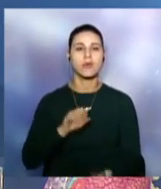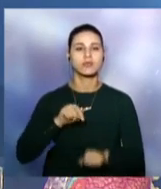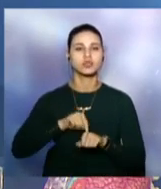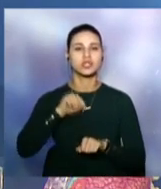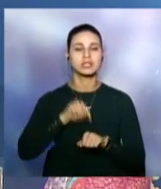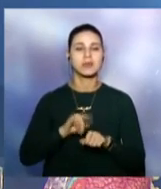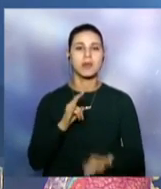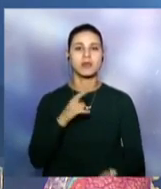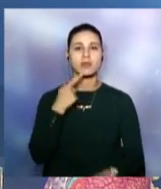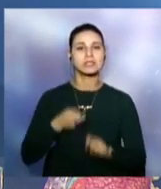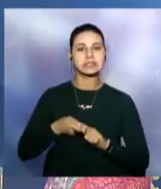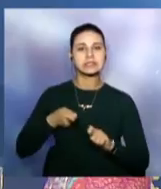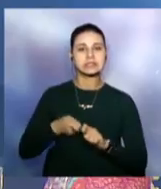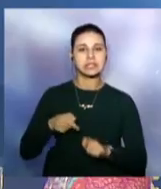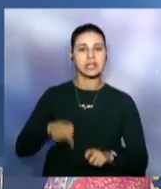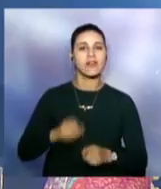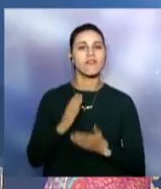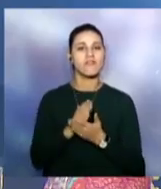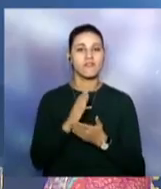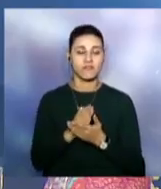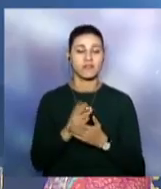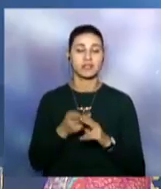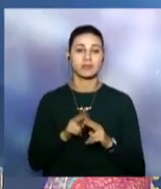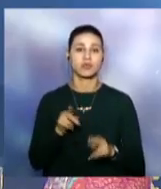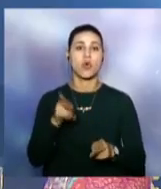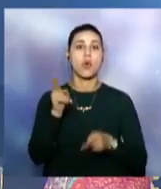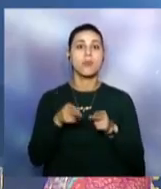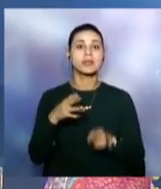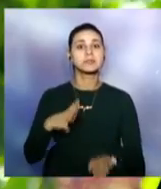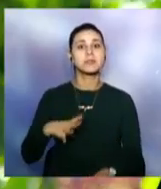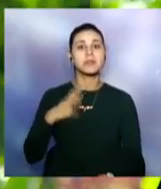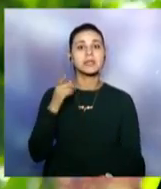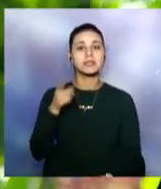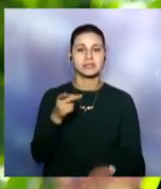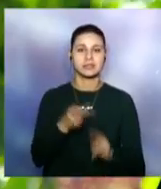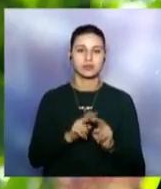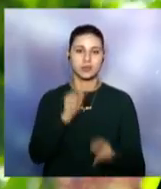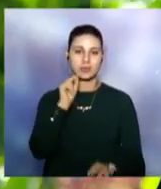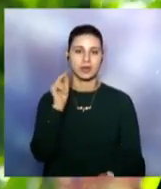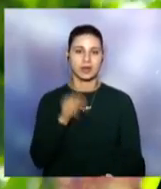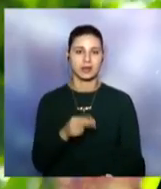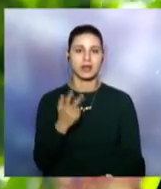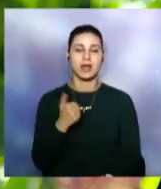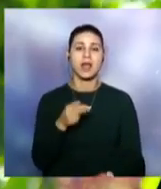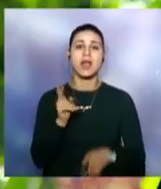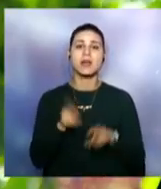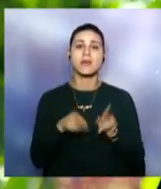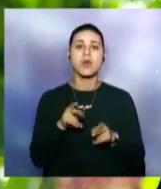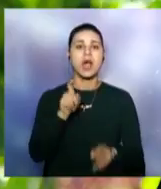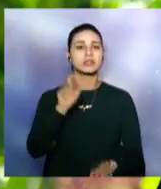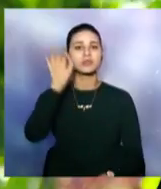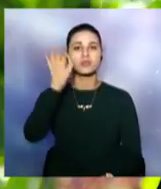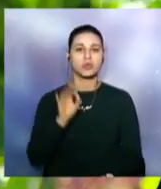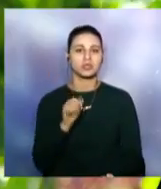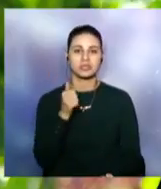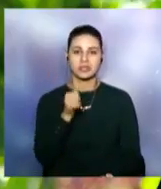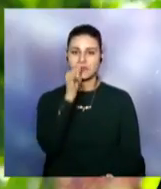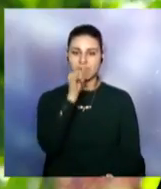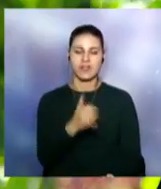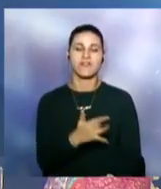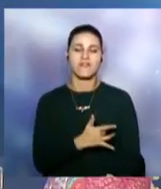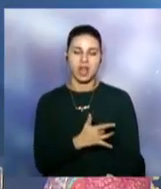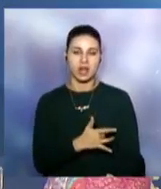შეგრძნება, დაჭიმვის შეგრძნება, დიდი ალბათობით შეიძლება იმის შეხორცებებს უკავშირდებოდეს. ნუ მედიცინა 100%-იანი არ არის, ვერ ვიტყვით ესე, მას